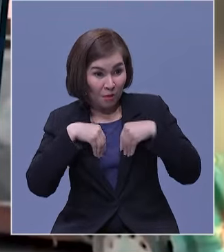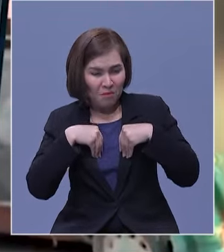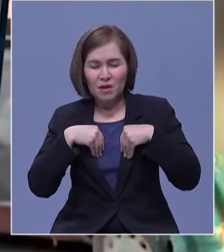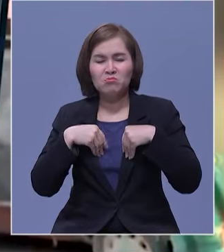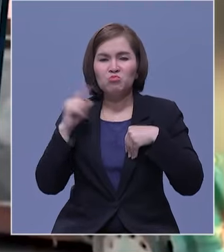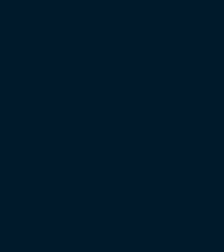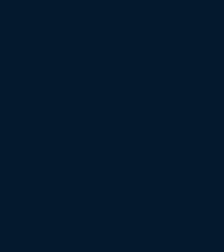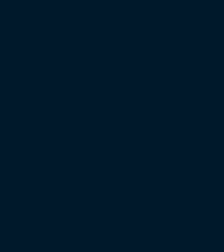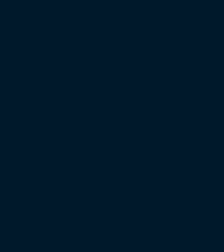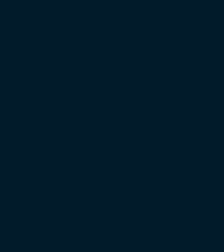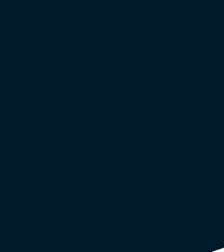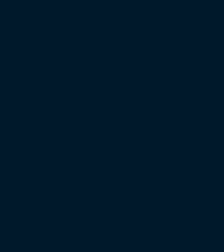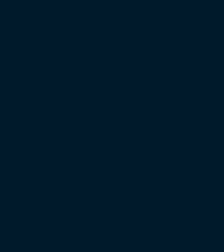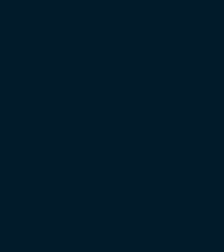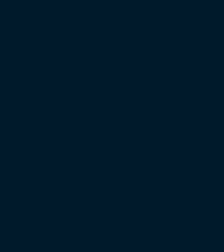ค่ะครับ